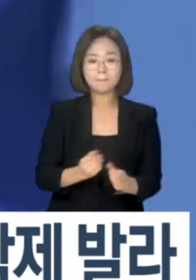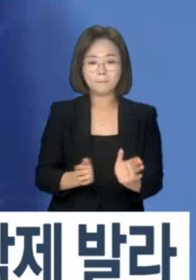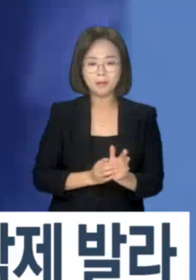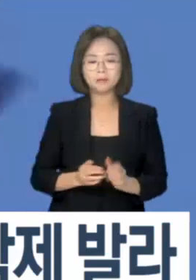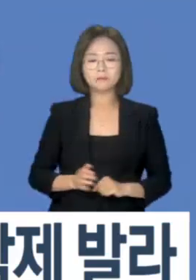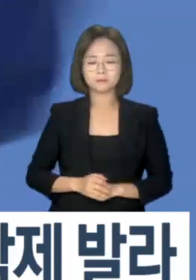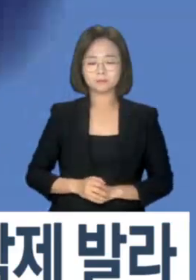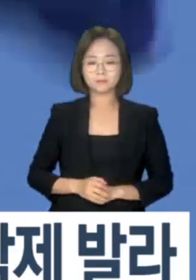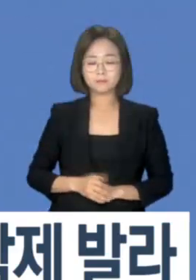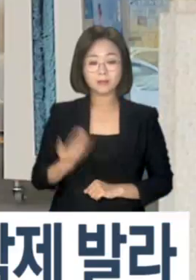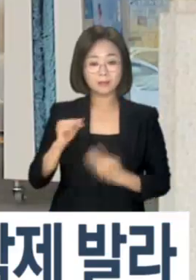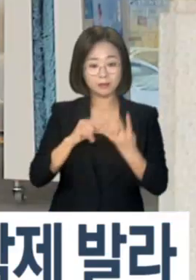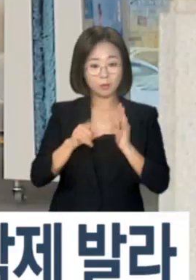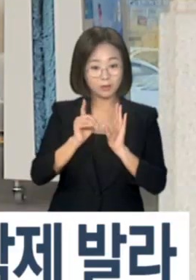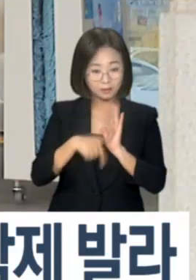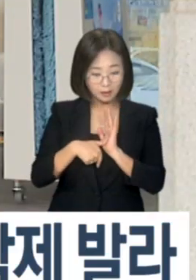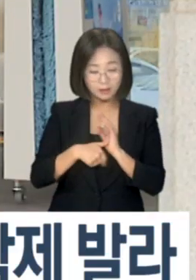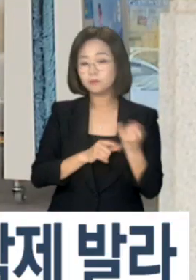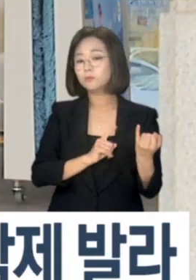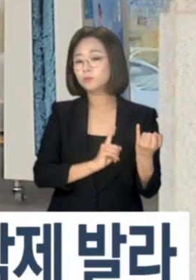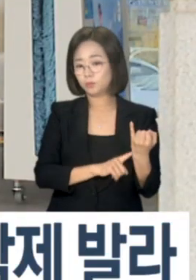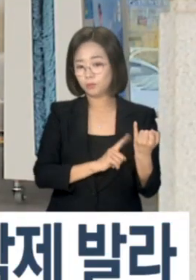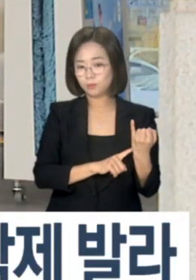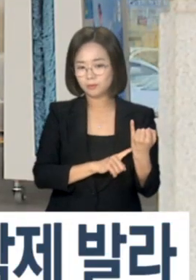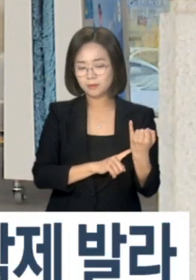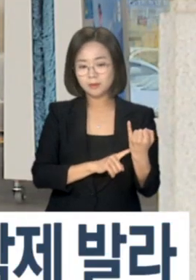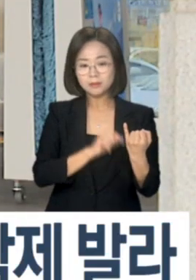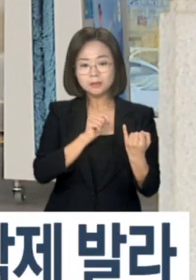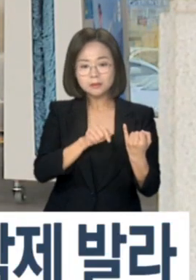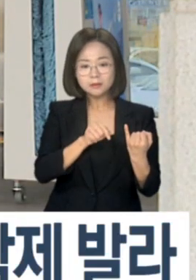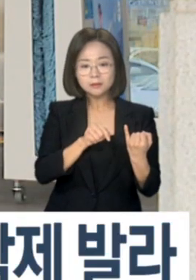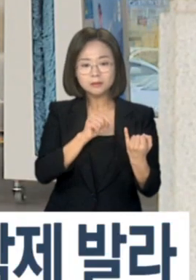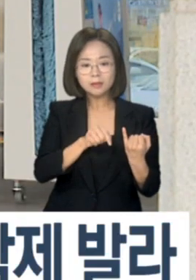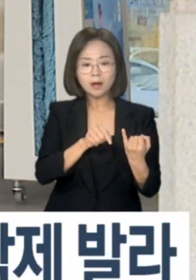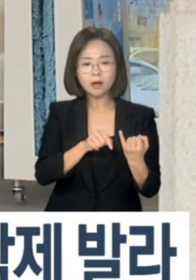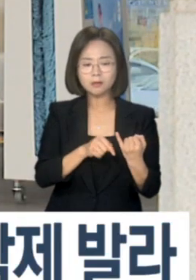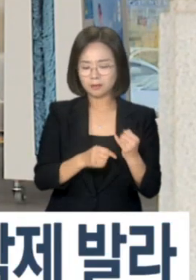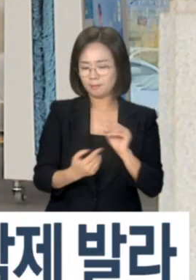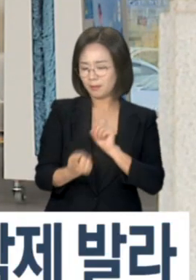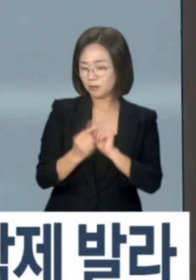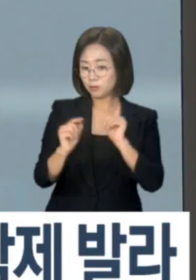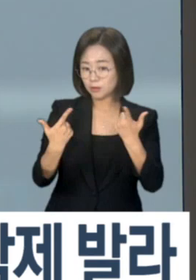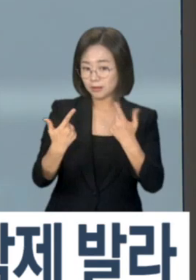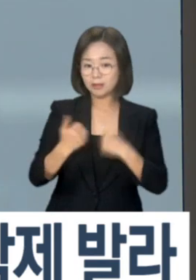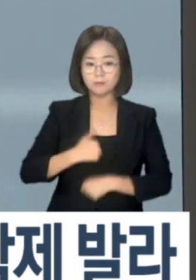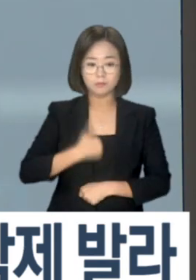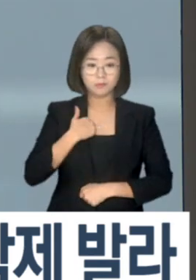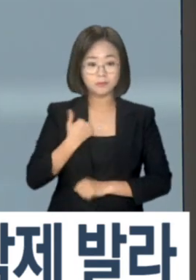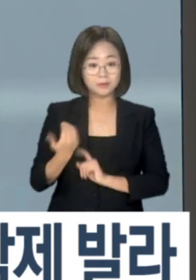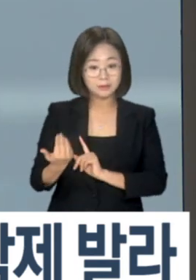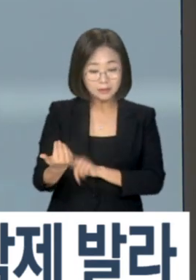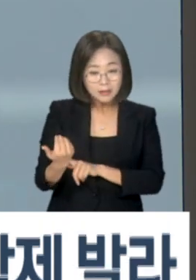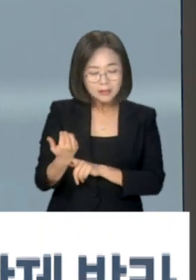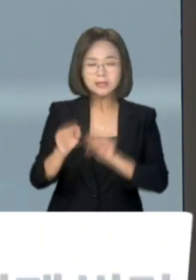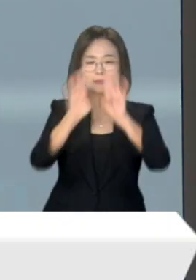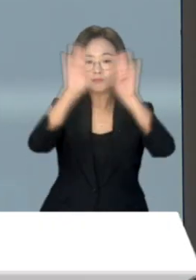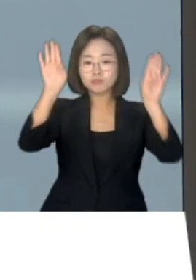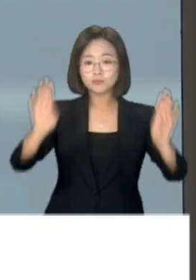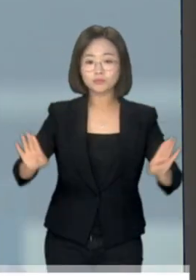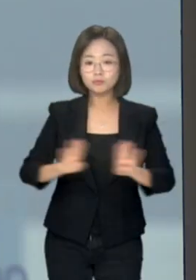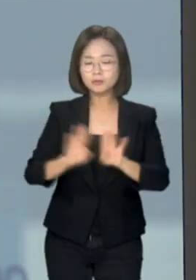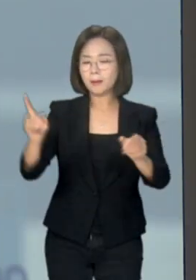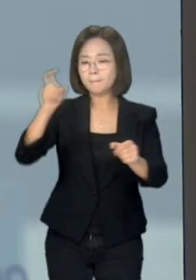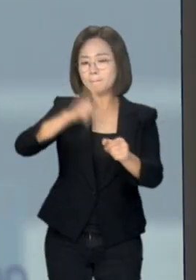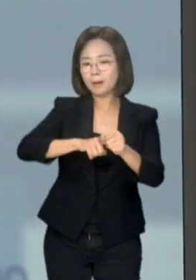앞서 지난해 4월에는 60대 씨에게 이성 관계로 응해주지 않는다는 이유로 CC 집 현관문 도어락에